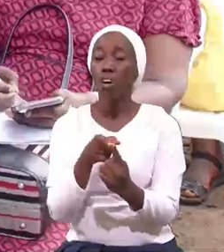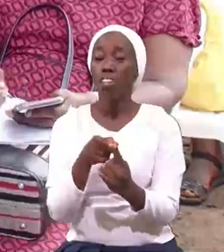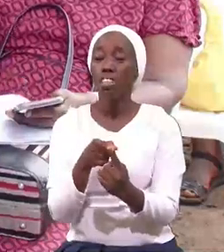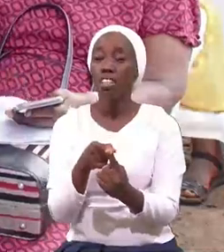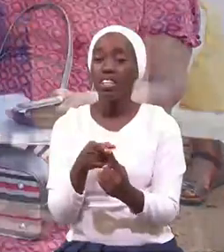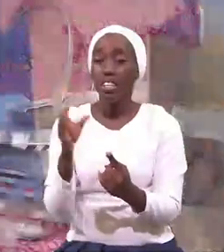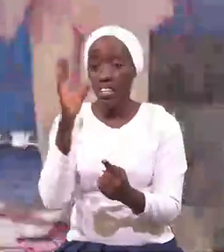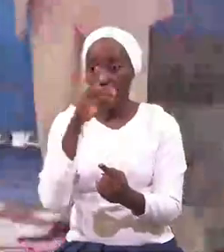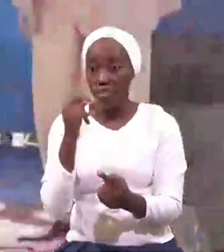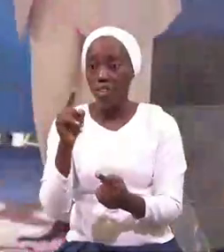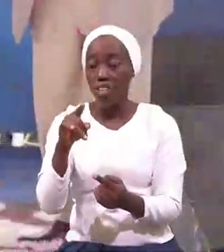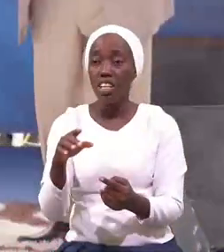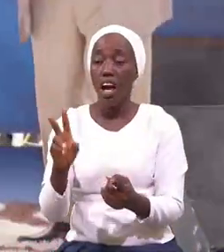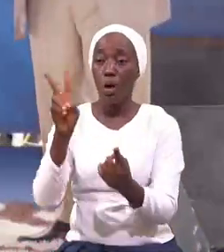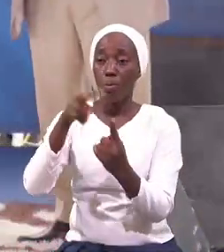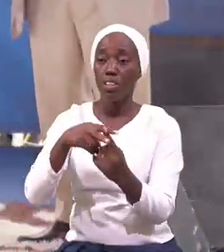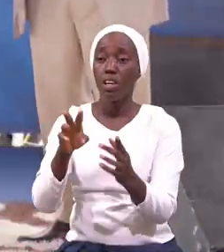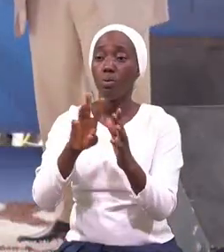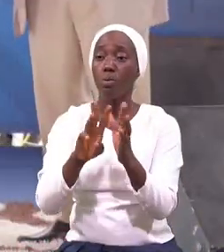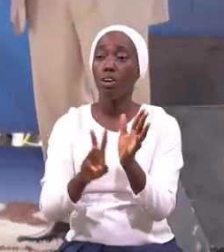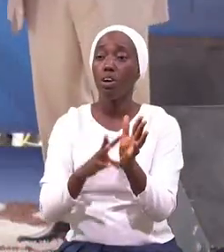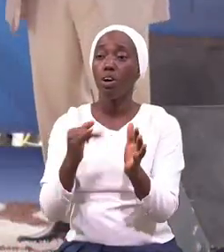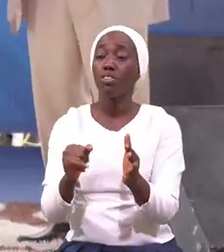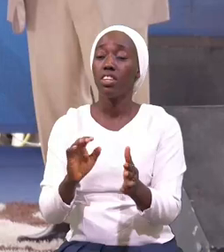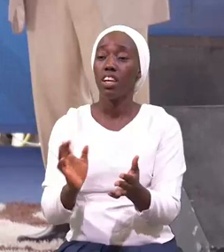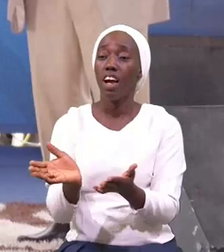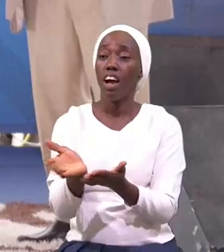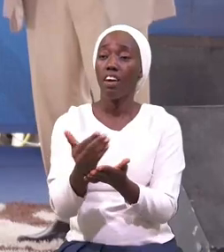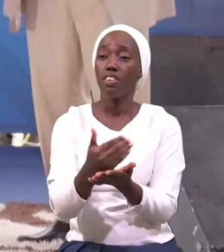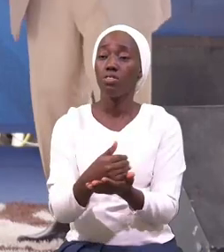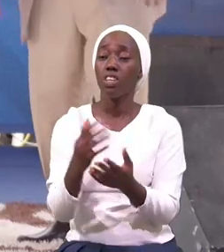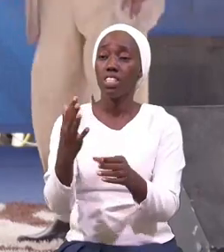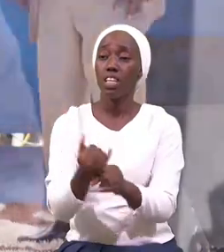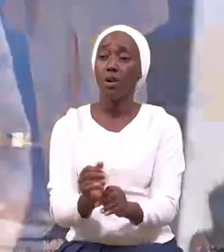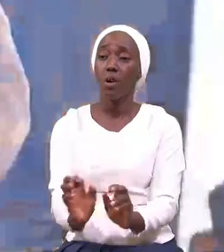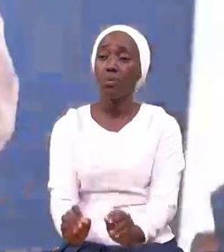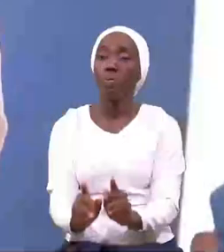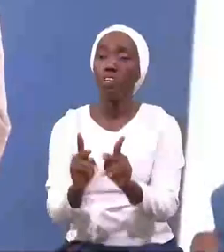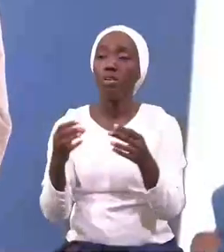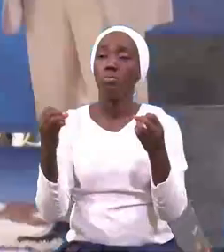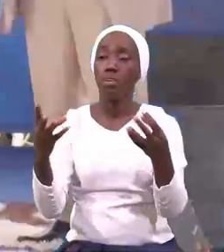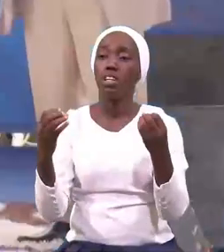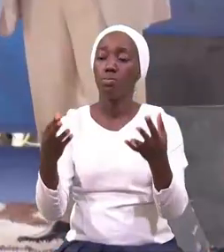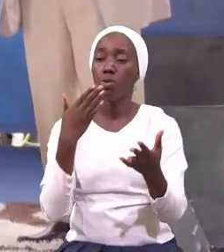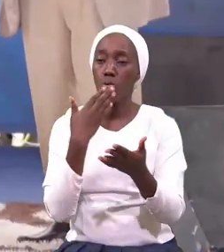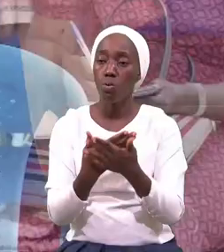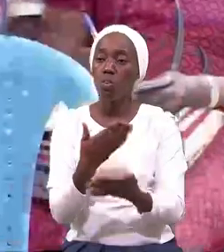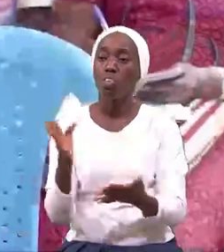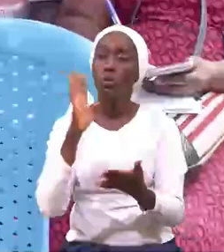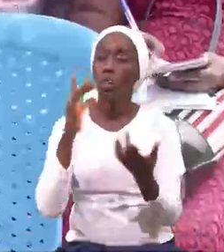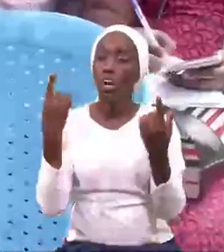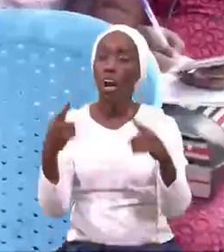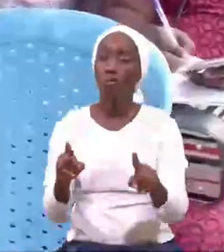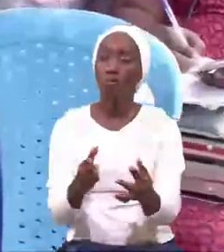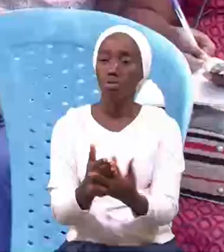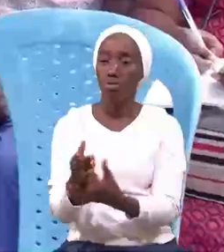Et quand il te réserve les semaines destinées à la moisson, si tu